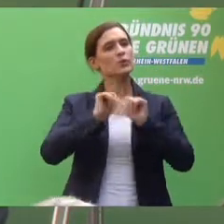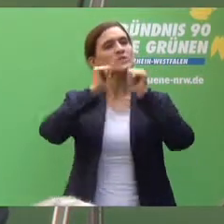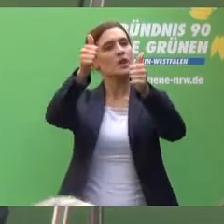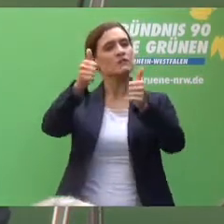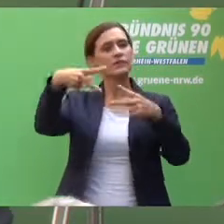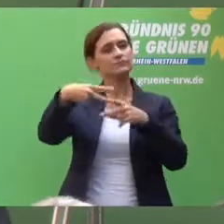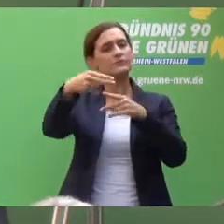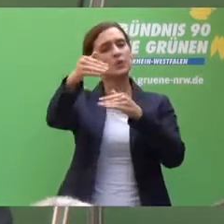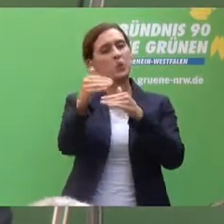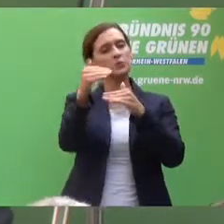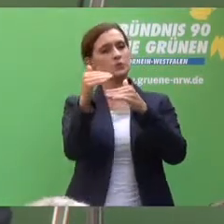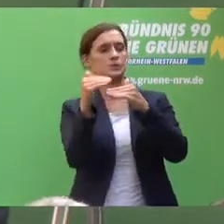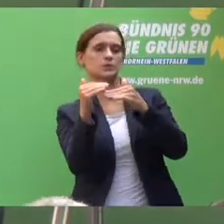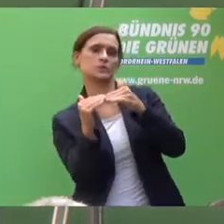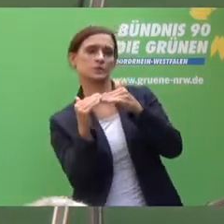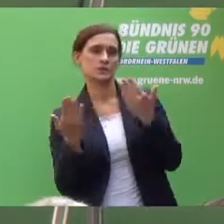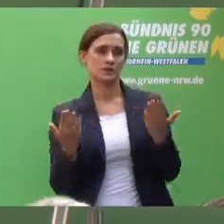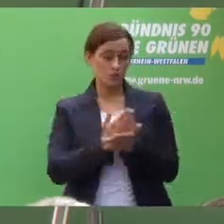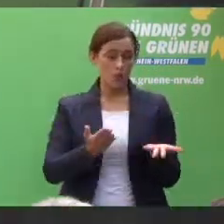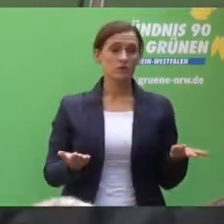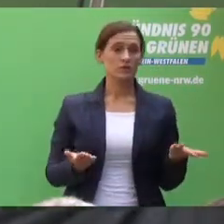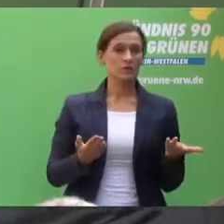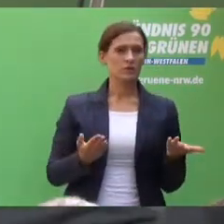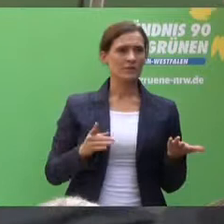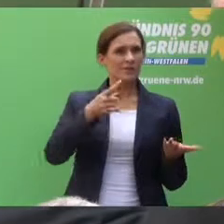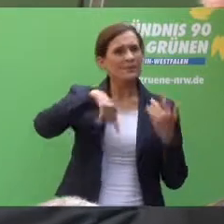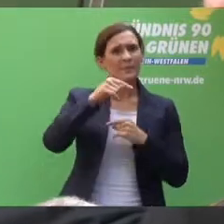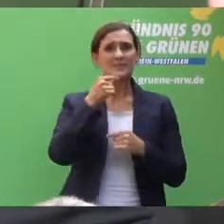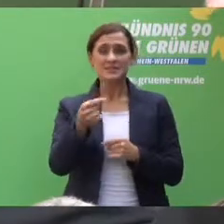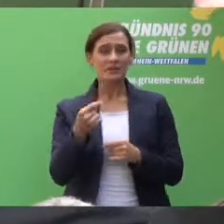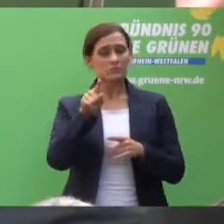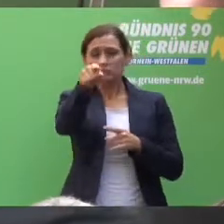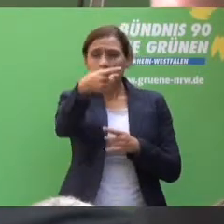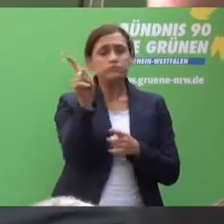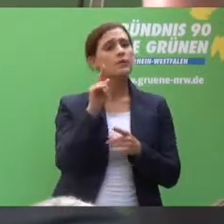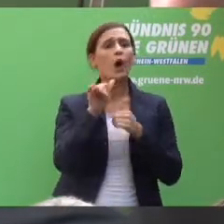Wir sind heute in dem Zustand, dass sie sagt, wir halten auch unsere Zusagen